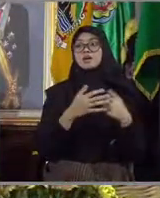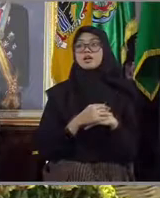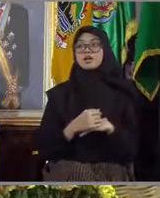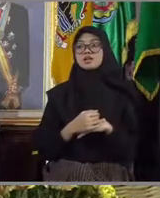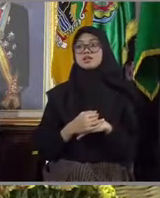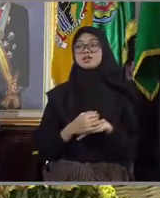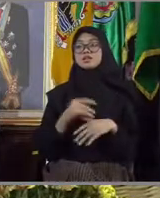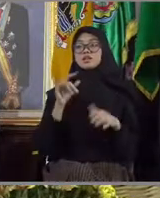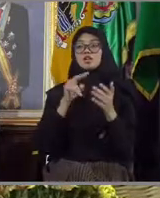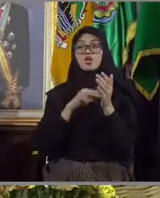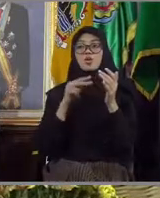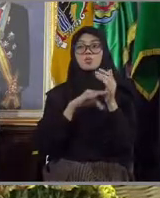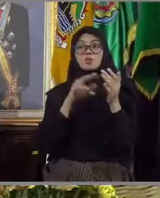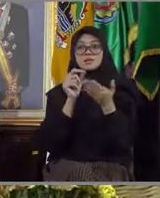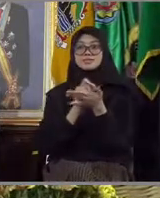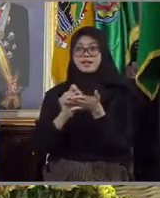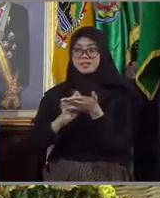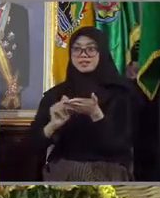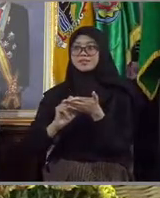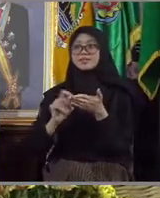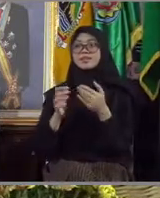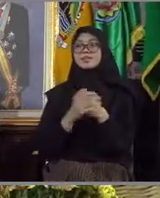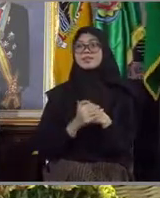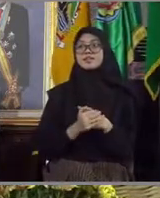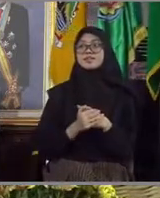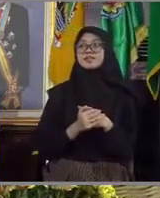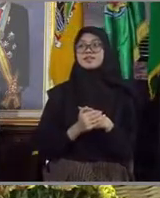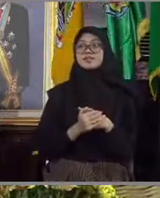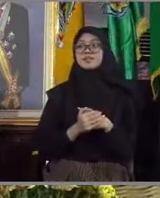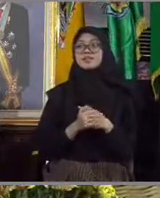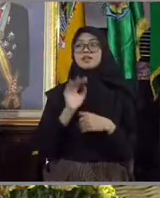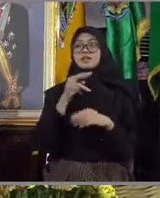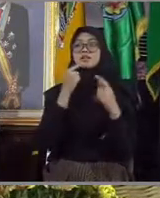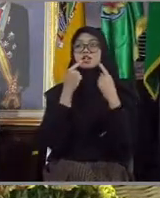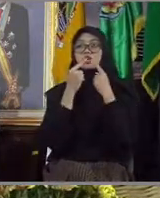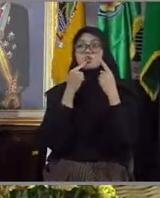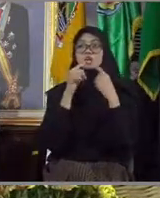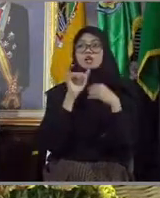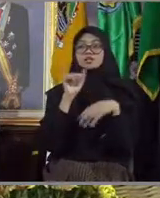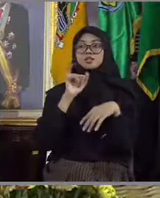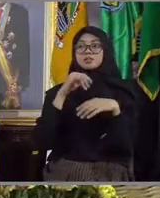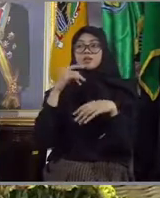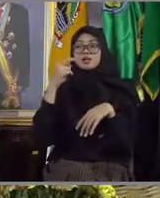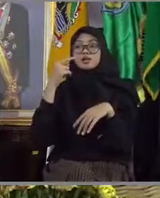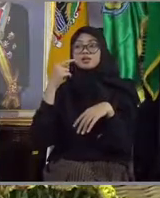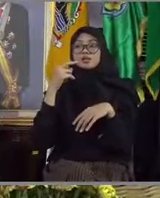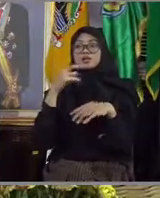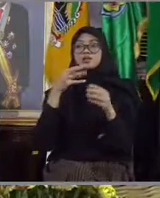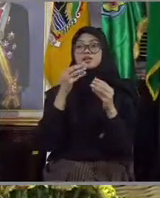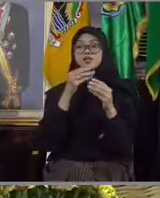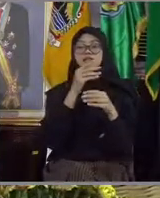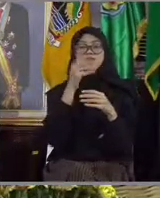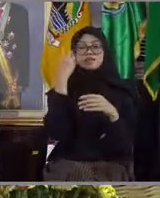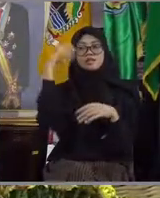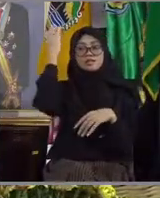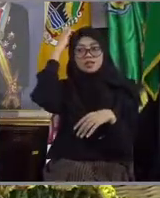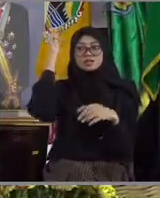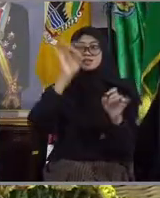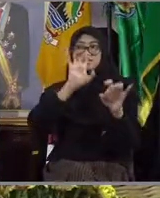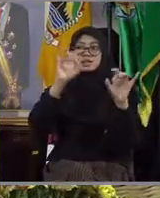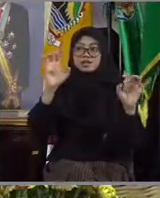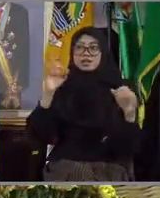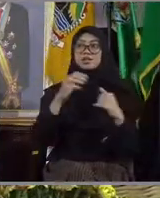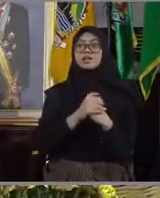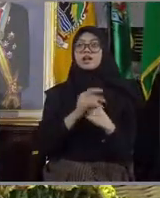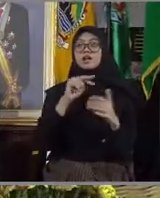teleponnya dicatat, nanti begitu dia ngumpulkan, langsung kita akan komunikasi dengan Pemda, komunikasi dengan ini, dan langsung jadi. Kalau tidak, nanti yang